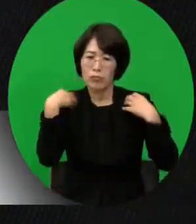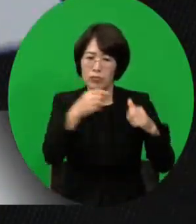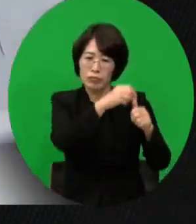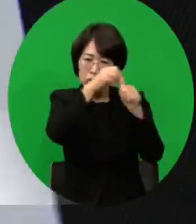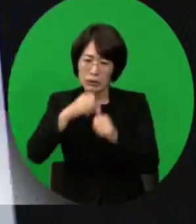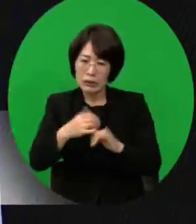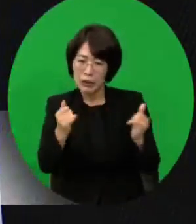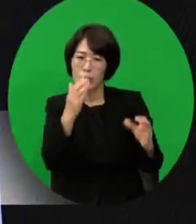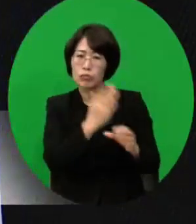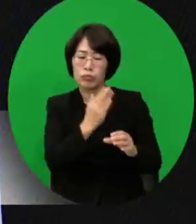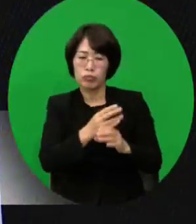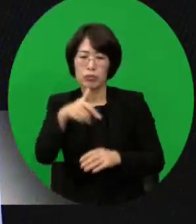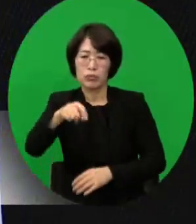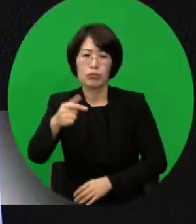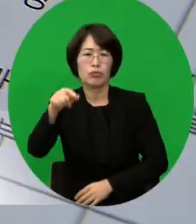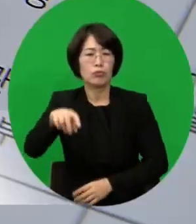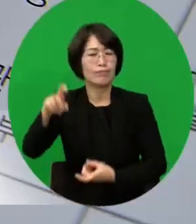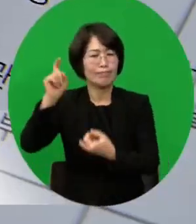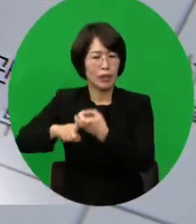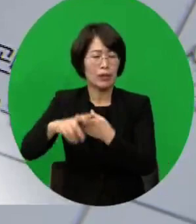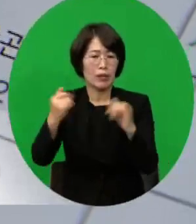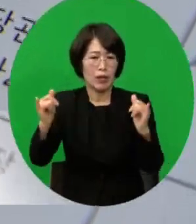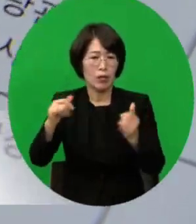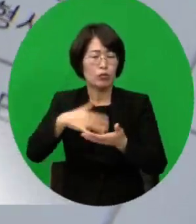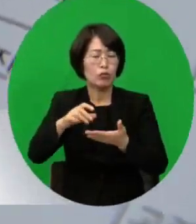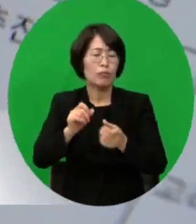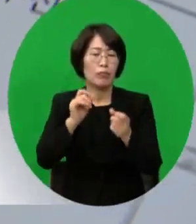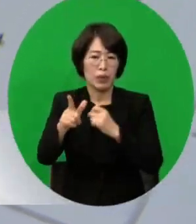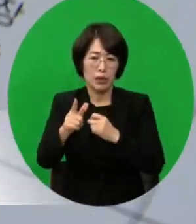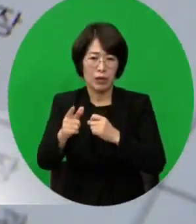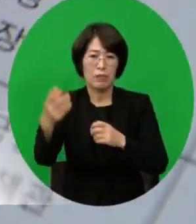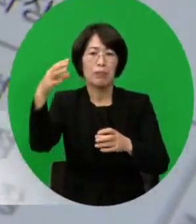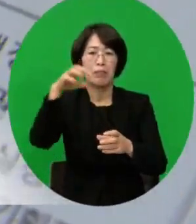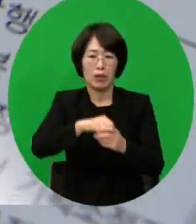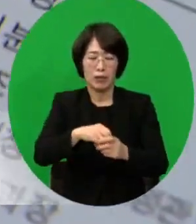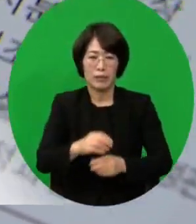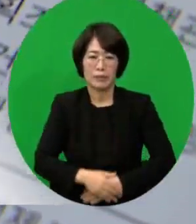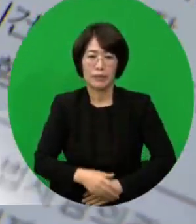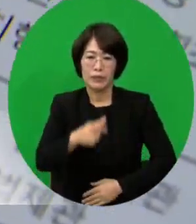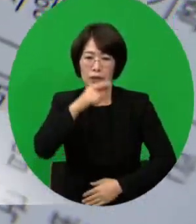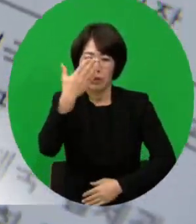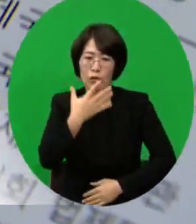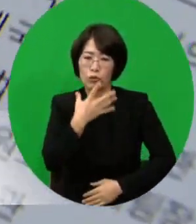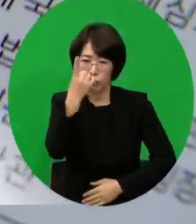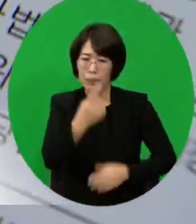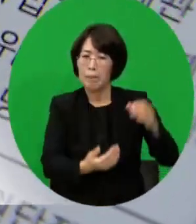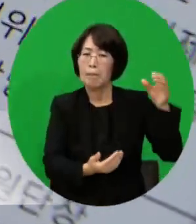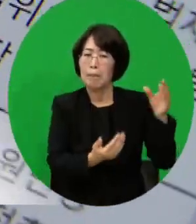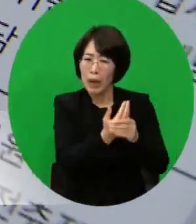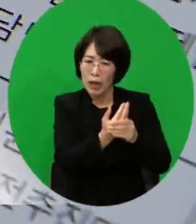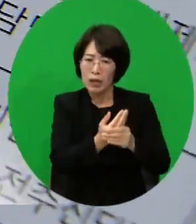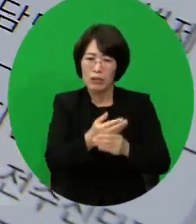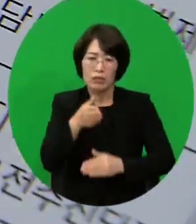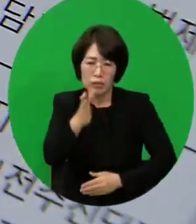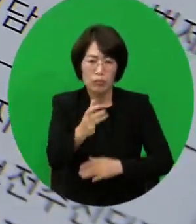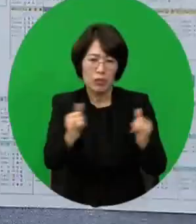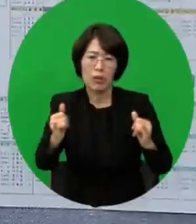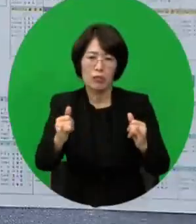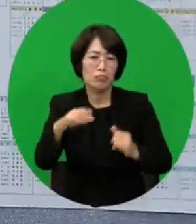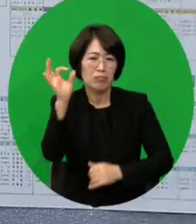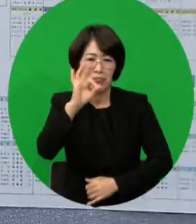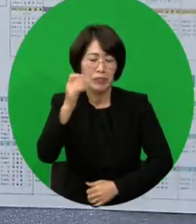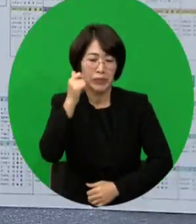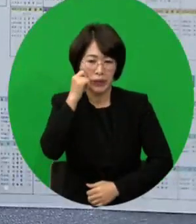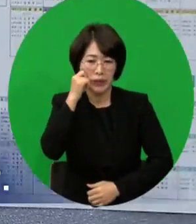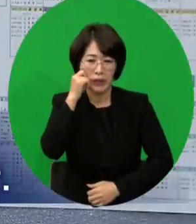단원 중 편파성 논란이 일고 있는 인사들이 상당수 포함된 반면 여 전가는 찾아보기 어렵습니다